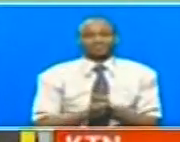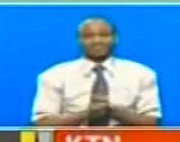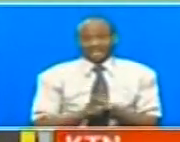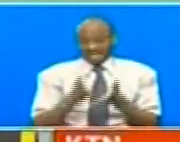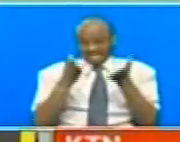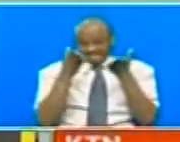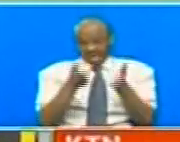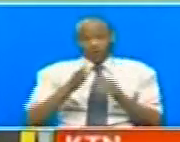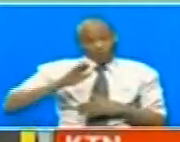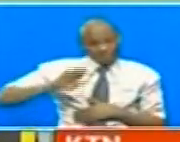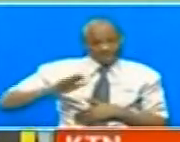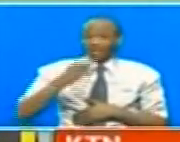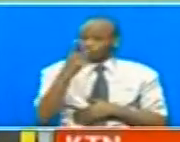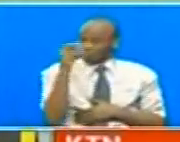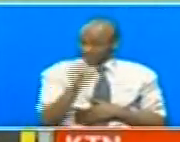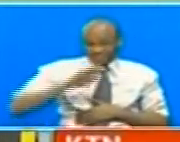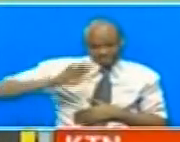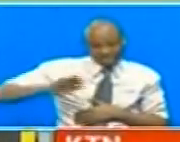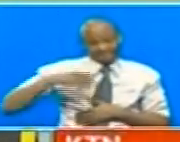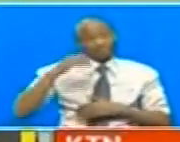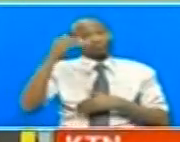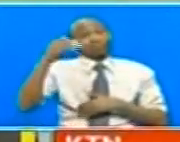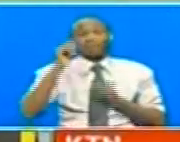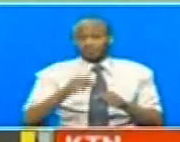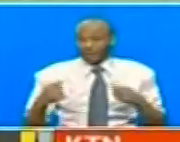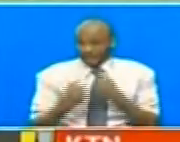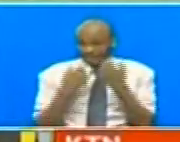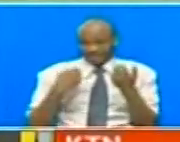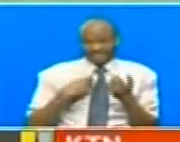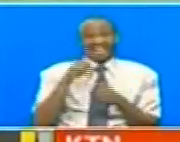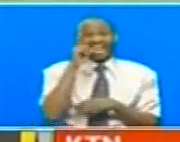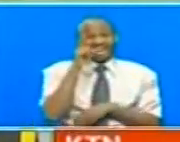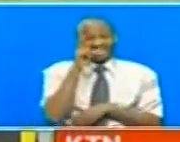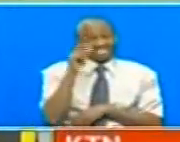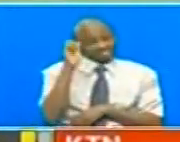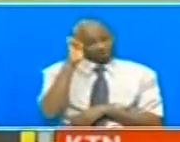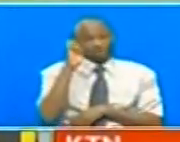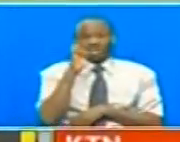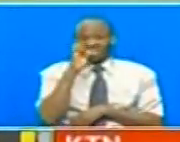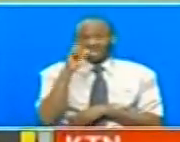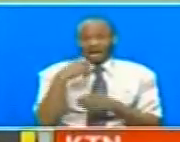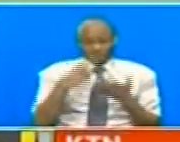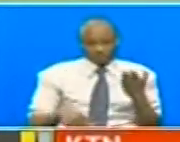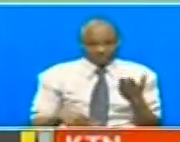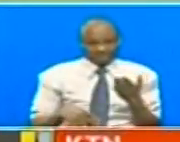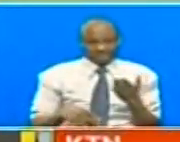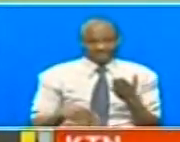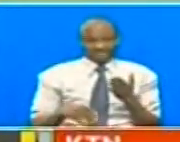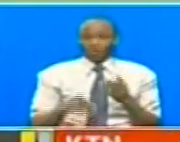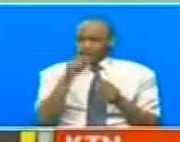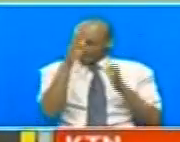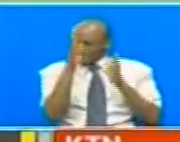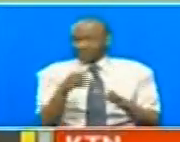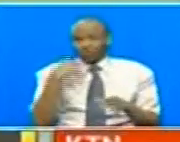huku ikiwa imesalia chini ya miezi miwili kabla ya mashindano ya mbio ndefu za jiji la London kule Uingereza. Kiungo nanga wa mmoja wa